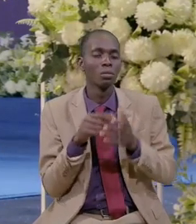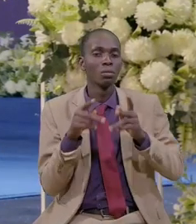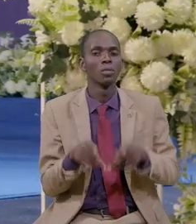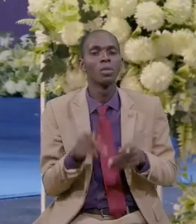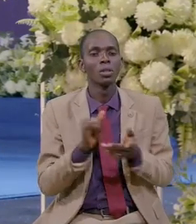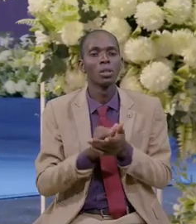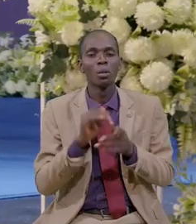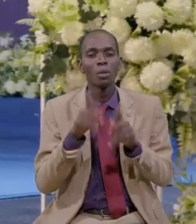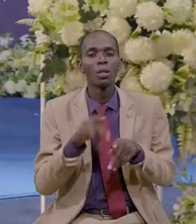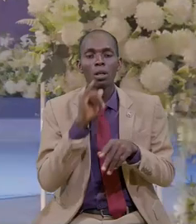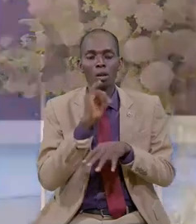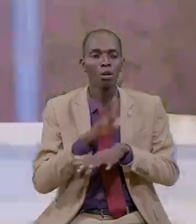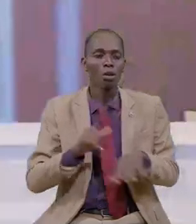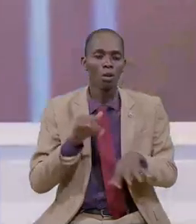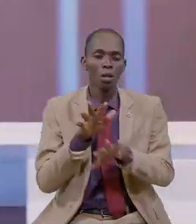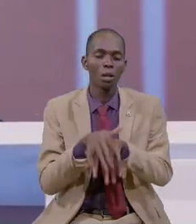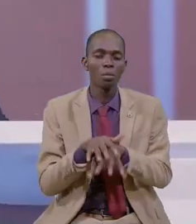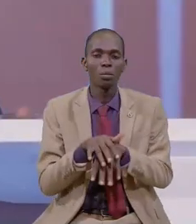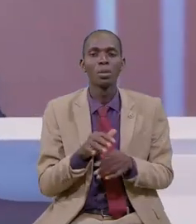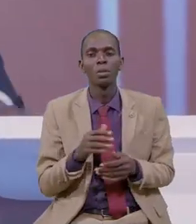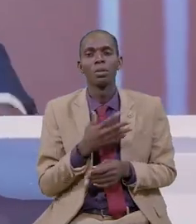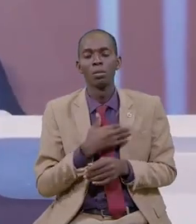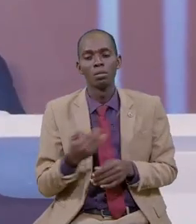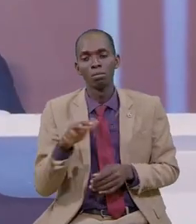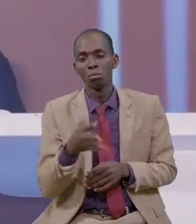C'est l'hypocrisie. Et il y aura